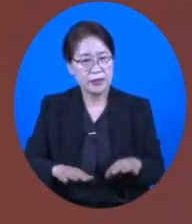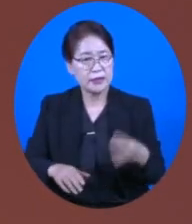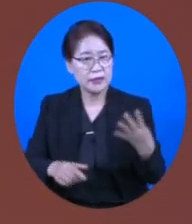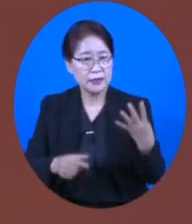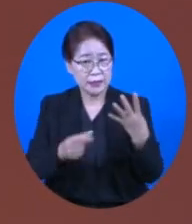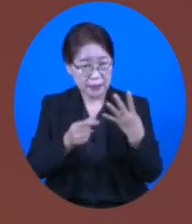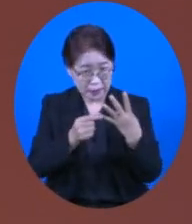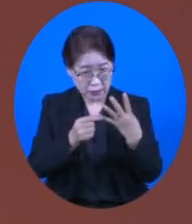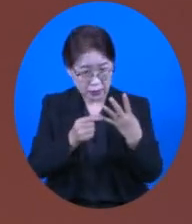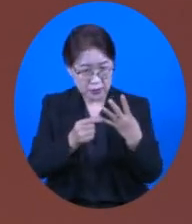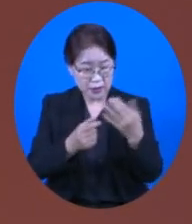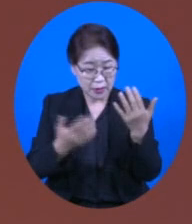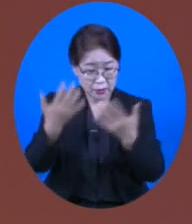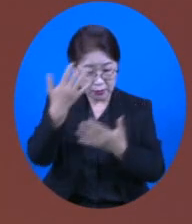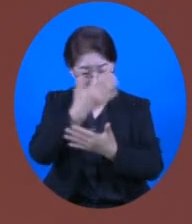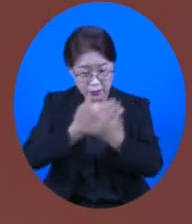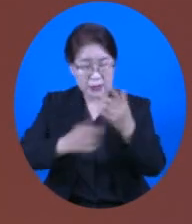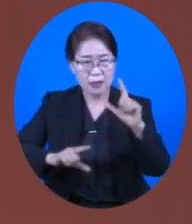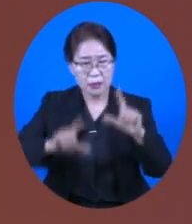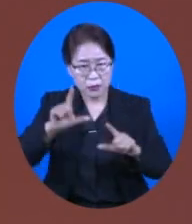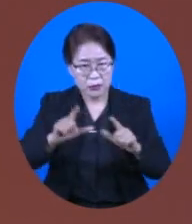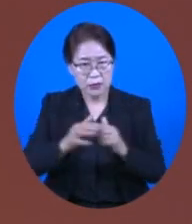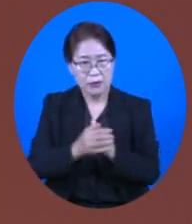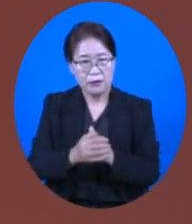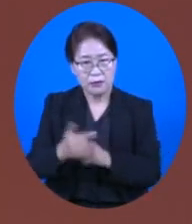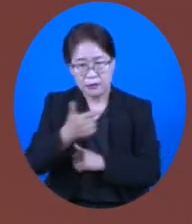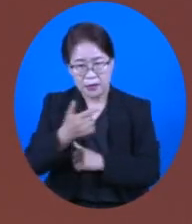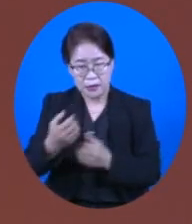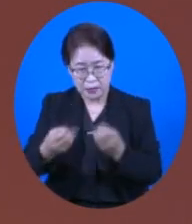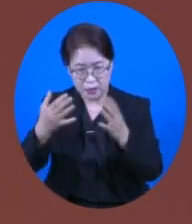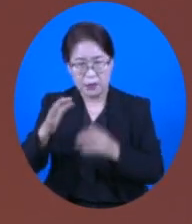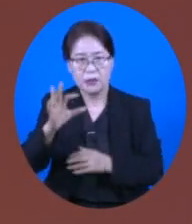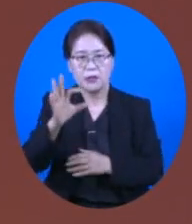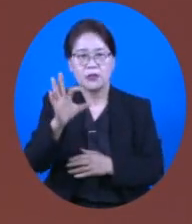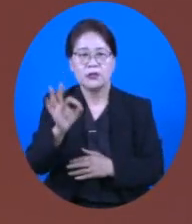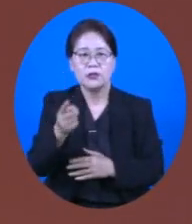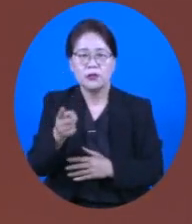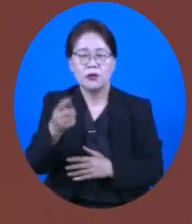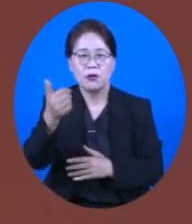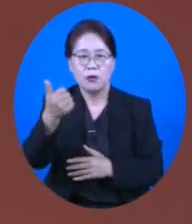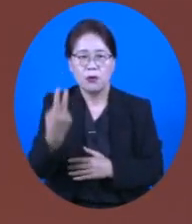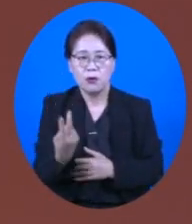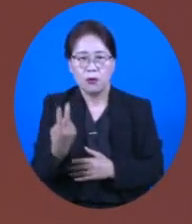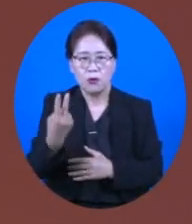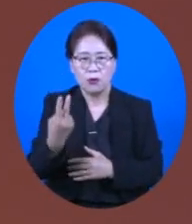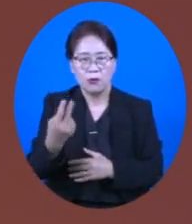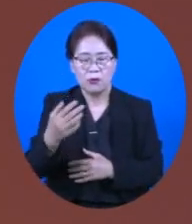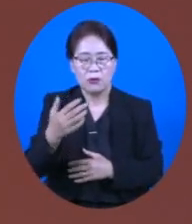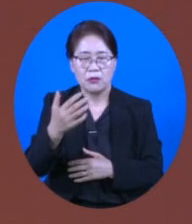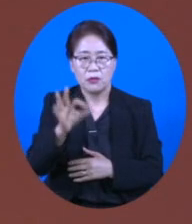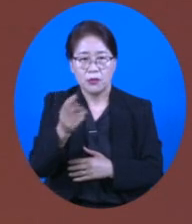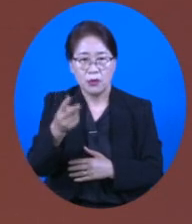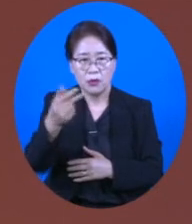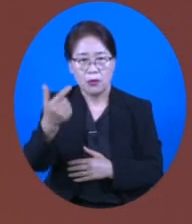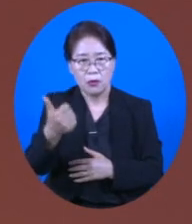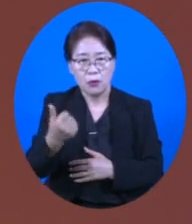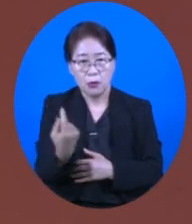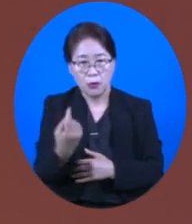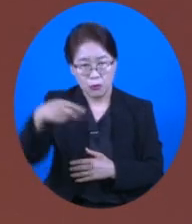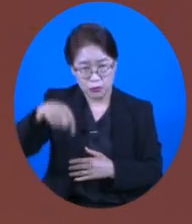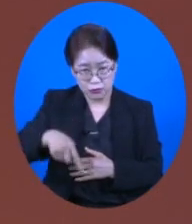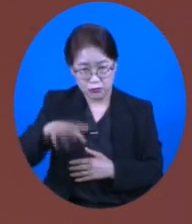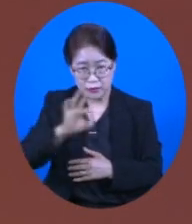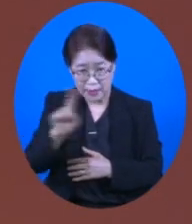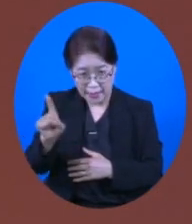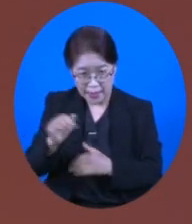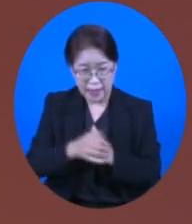환상으로서 대제사장 여호수아에 관련된 그런 환상입니다. 자, 그러면 여호와께서